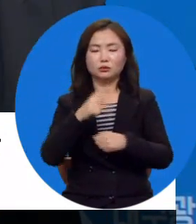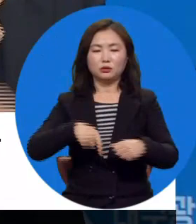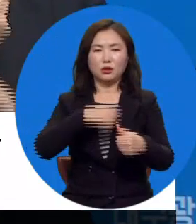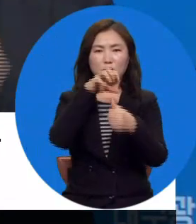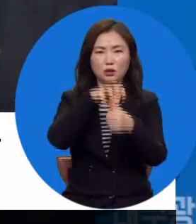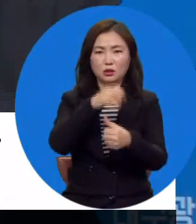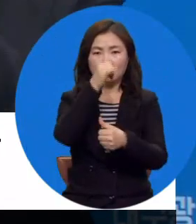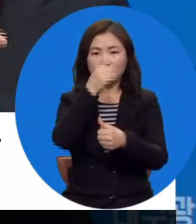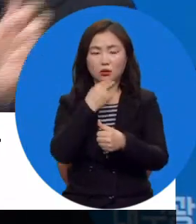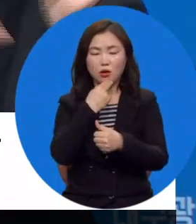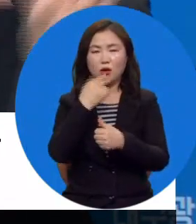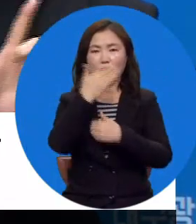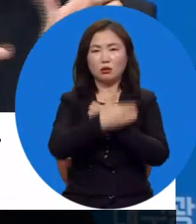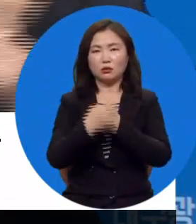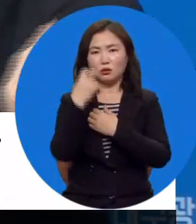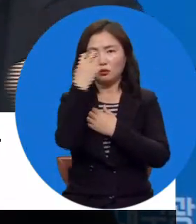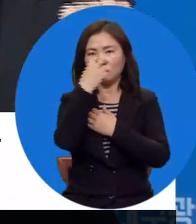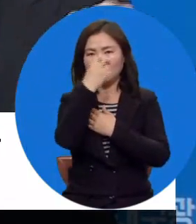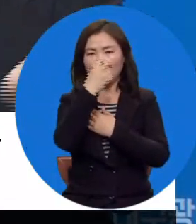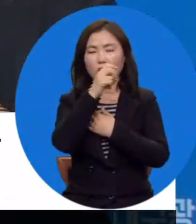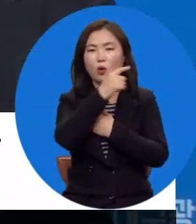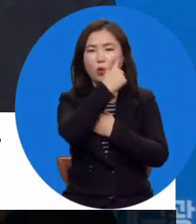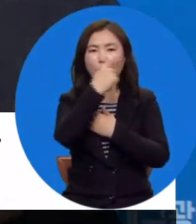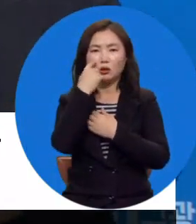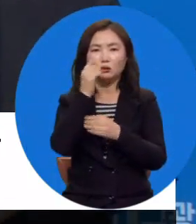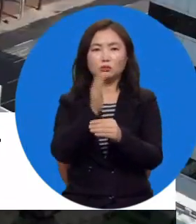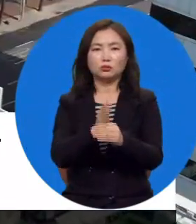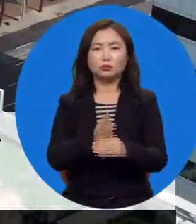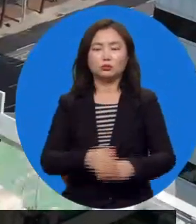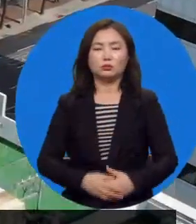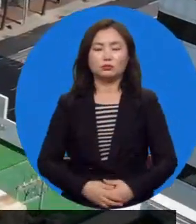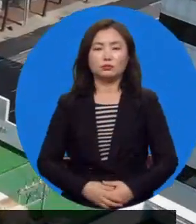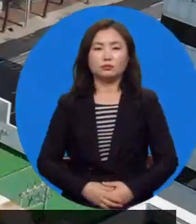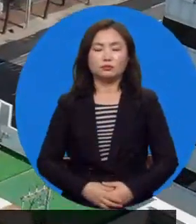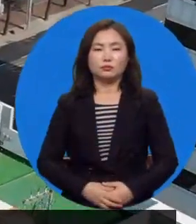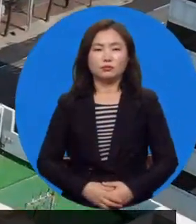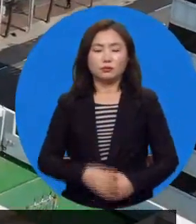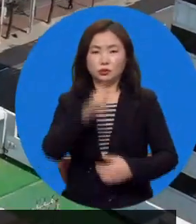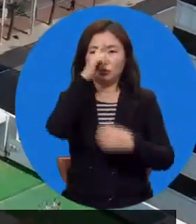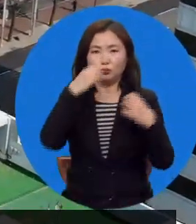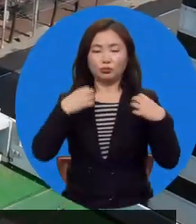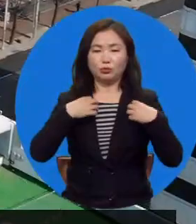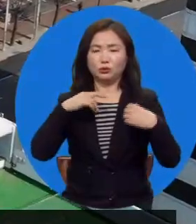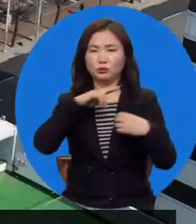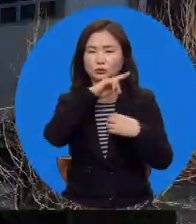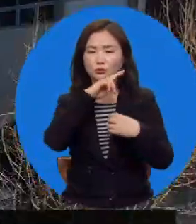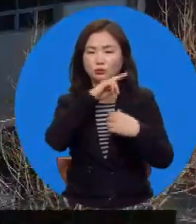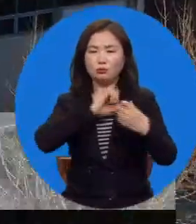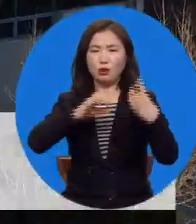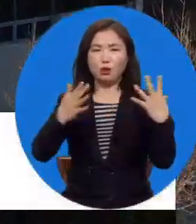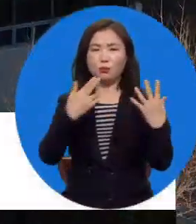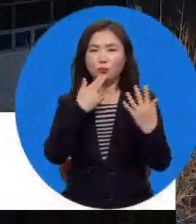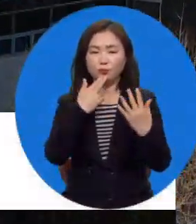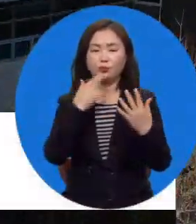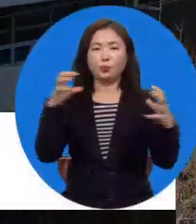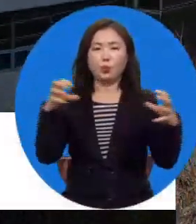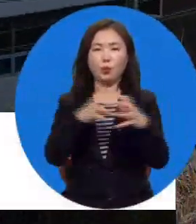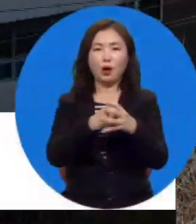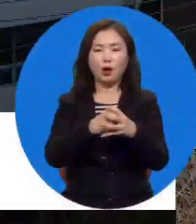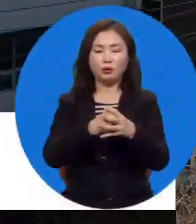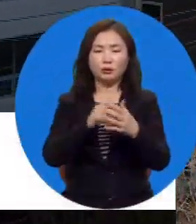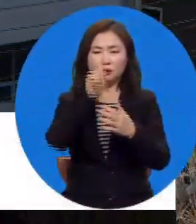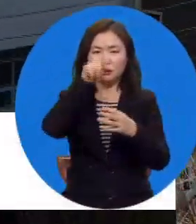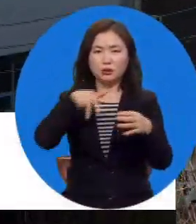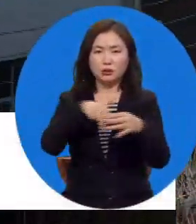경리 상태를 와 건강상태를 확인하고 있습니다 정부는 의심 증상이 없는 신도들 까지 포함해